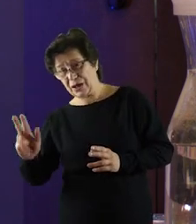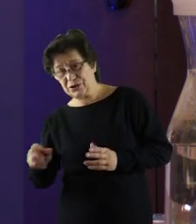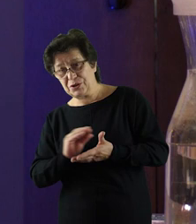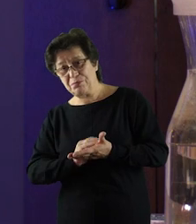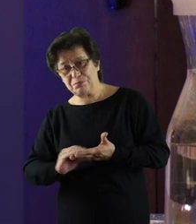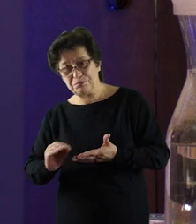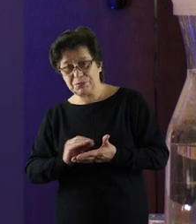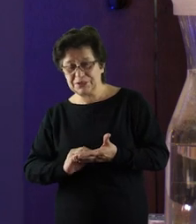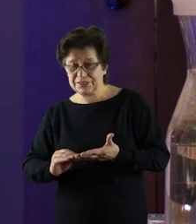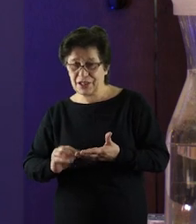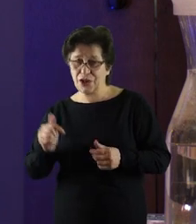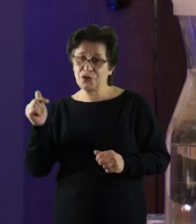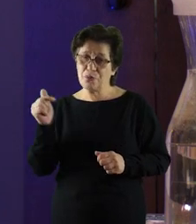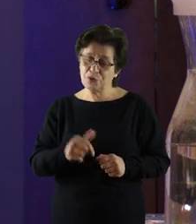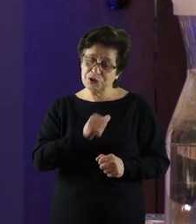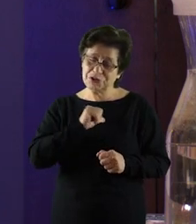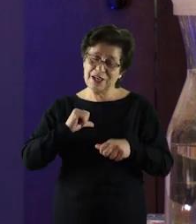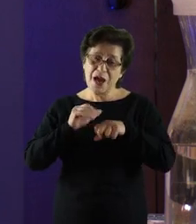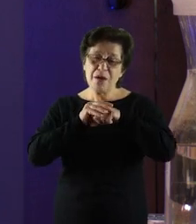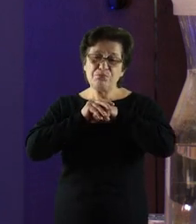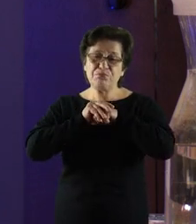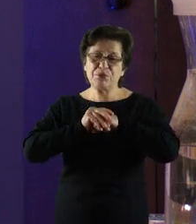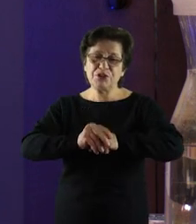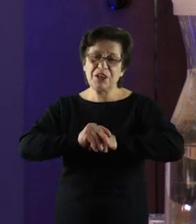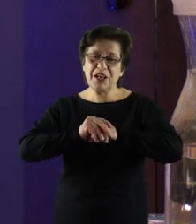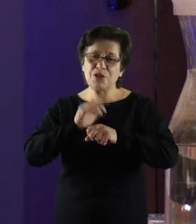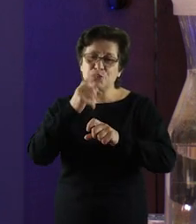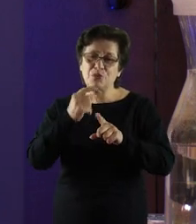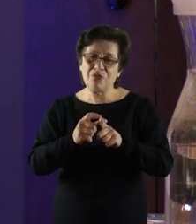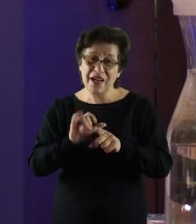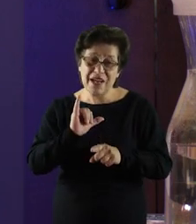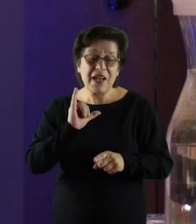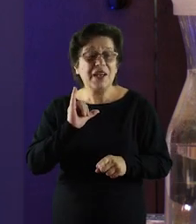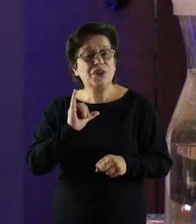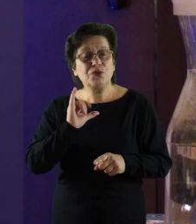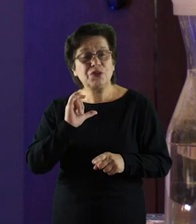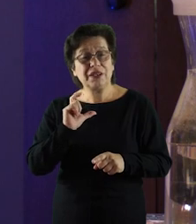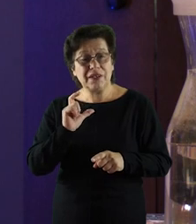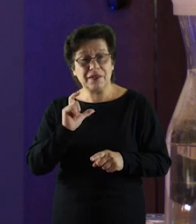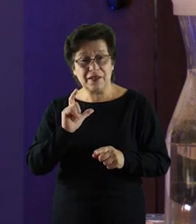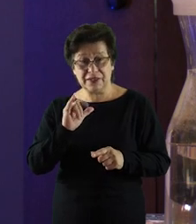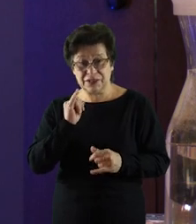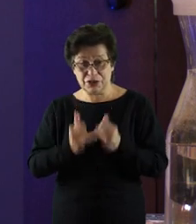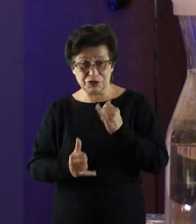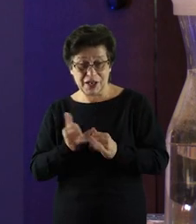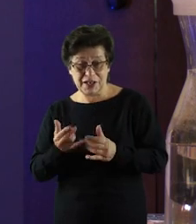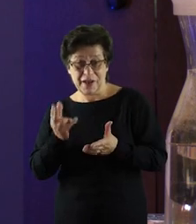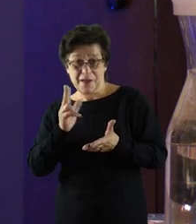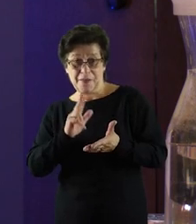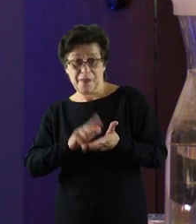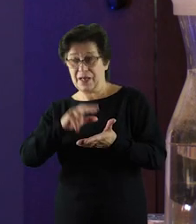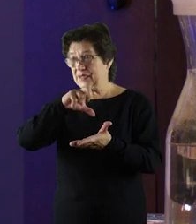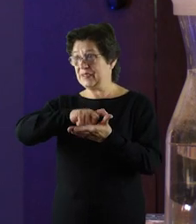musi zaprzyjaźnić się ze słowami. Wiecie, jaką ja mam na to radę? Gdyby na sali byli przyszli